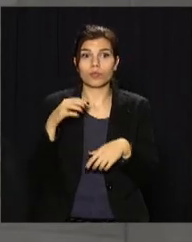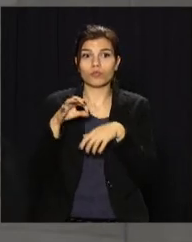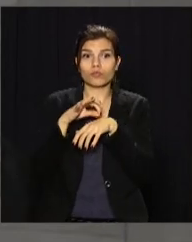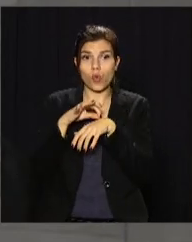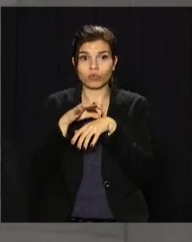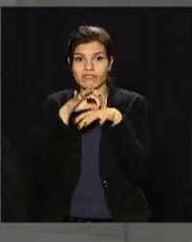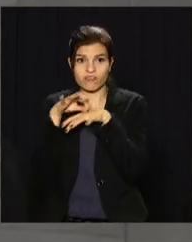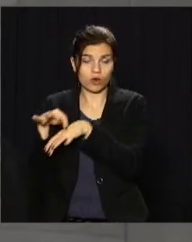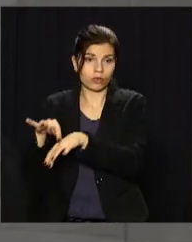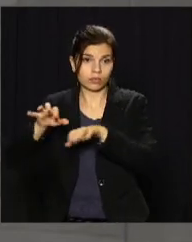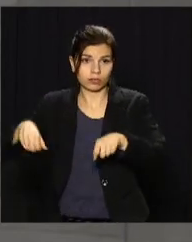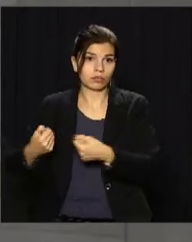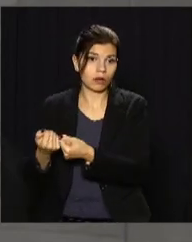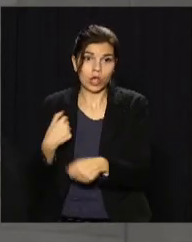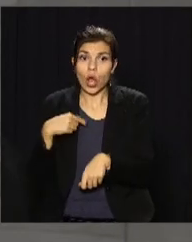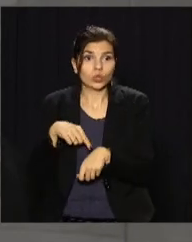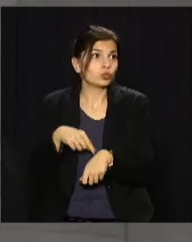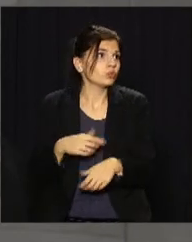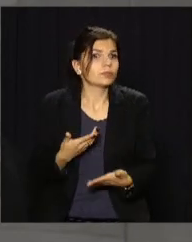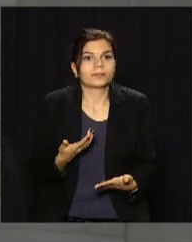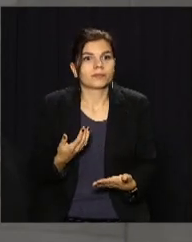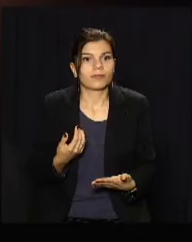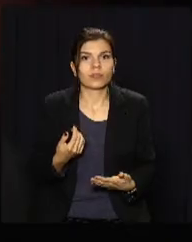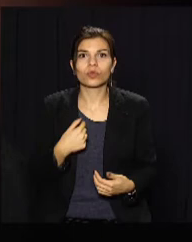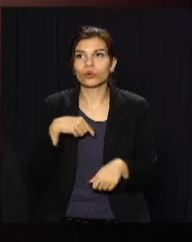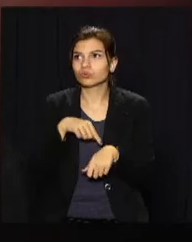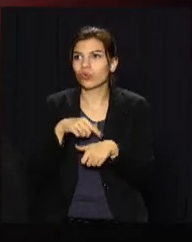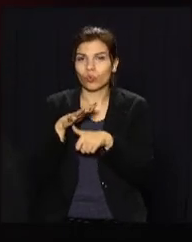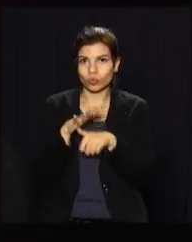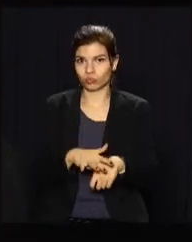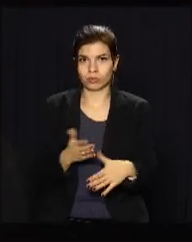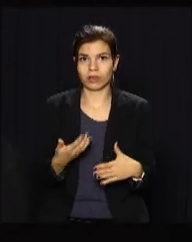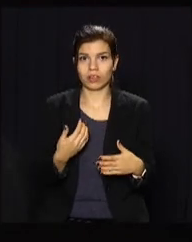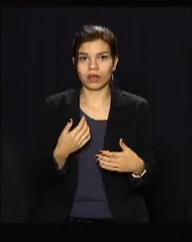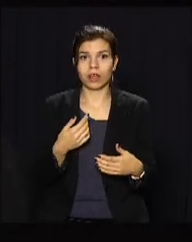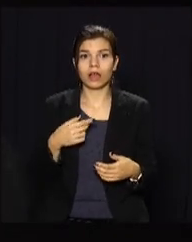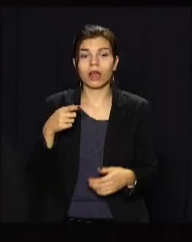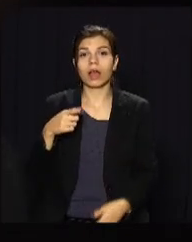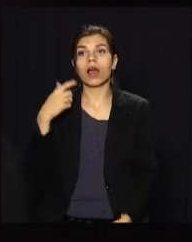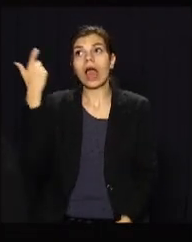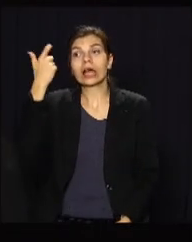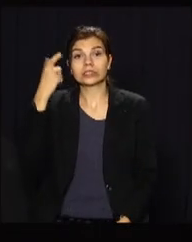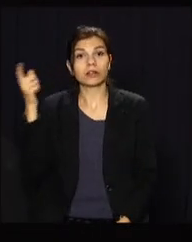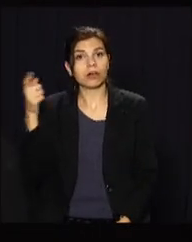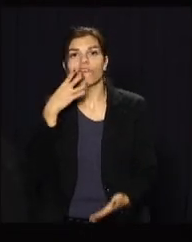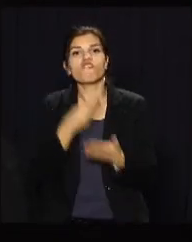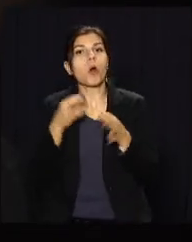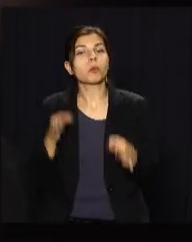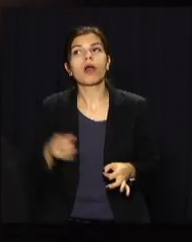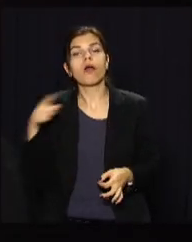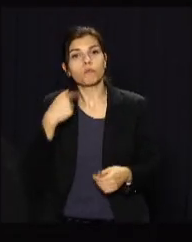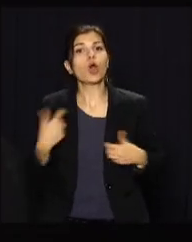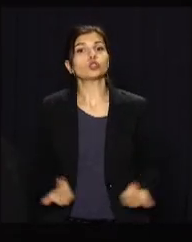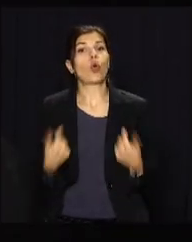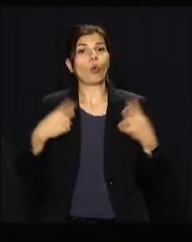еле. Ну, я чувствовала просто не то, що уніження. У власників квартири своя правда. По-перше, їм самим знадобили